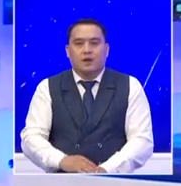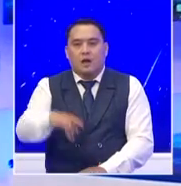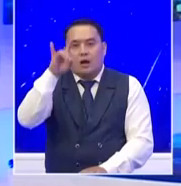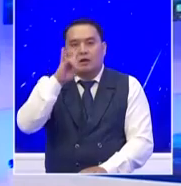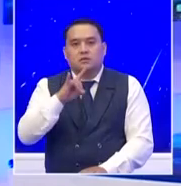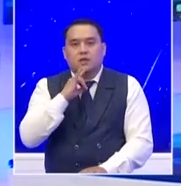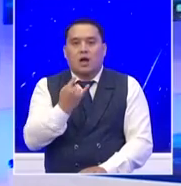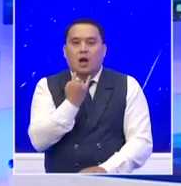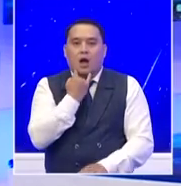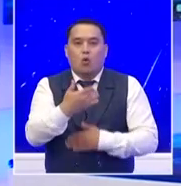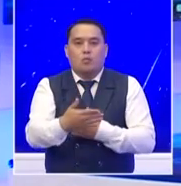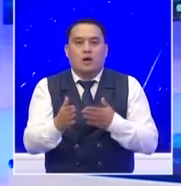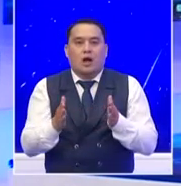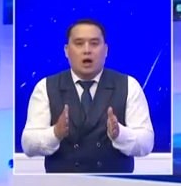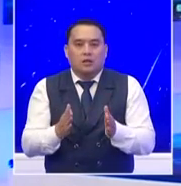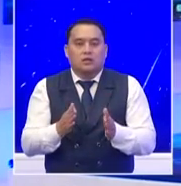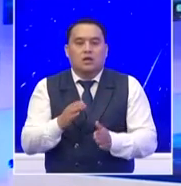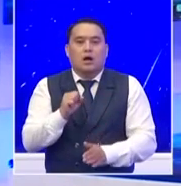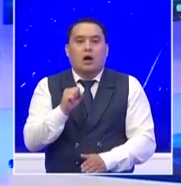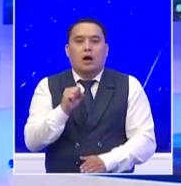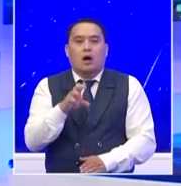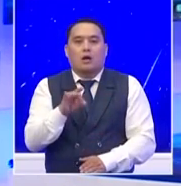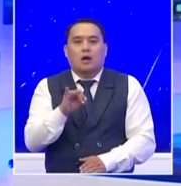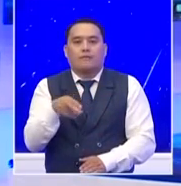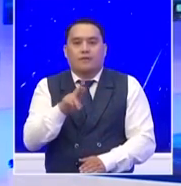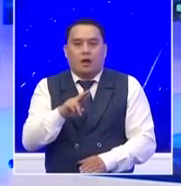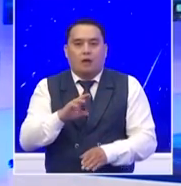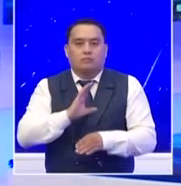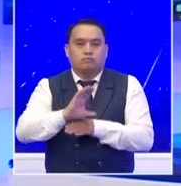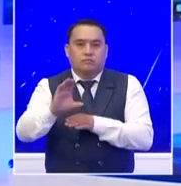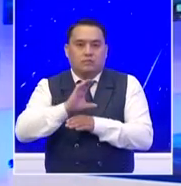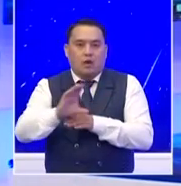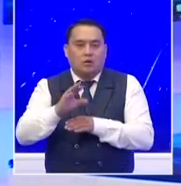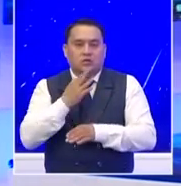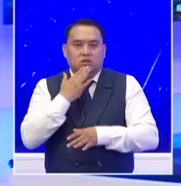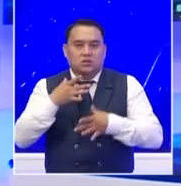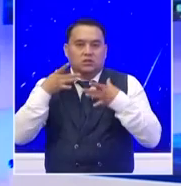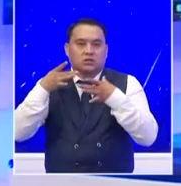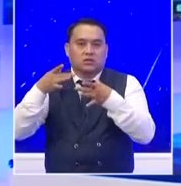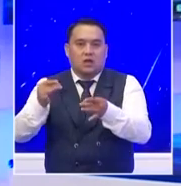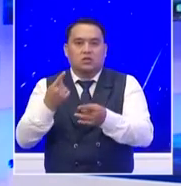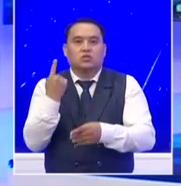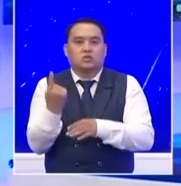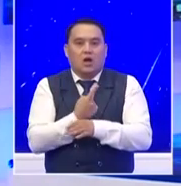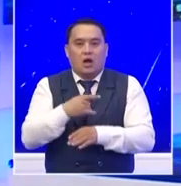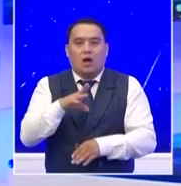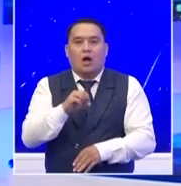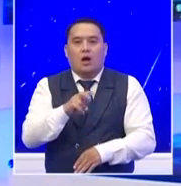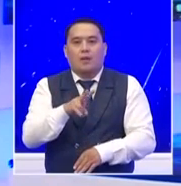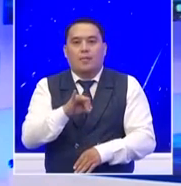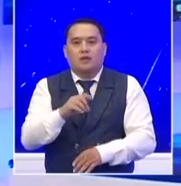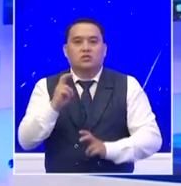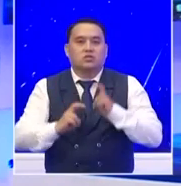Қазақстандық аккумуляторлар енді парсы шығанағы елдеріне де экспортқа шығарылады. Біздің елдегі жалғыз отандық өндіруші Қайнар